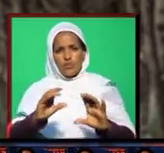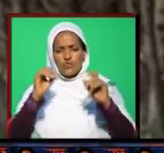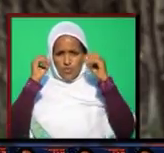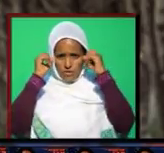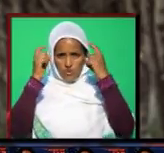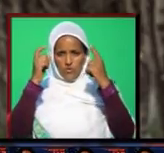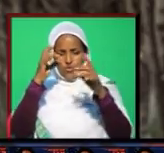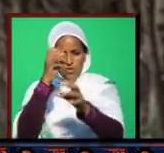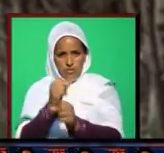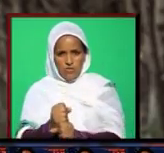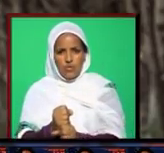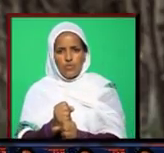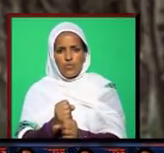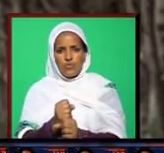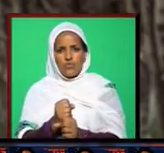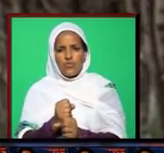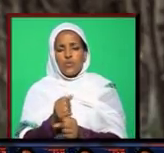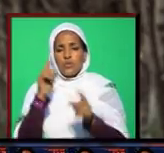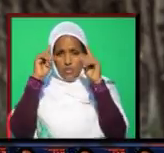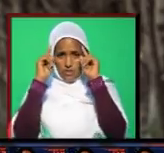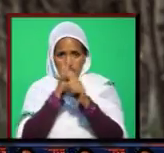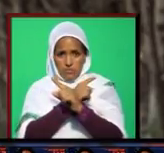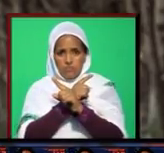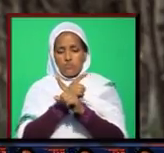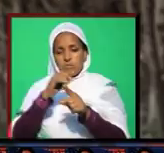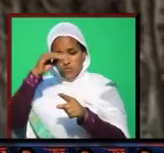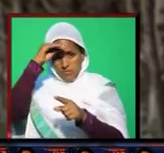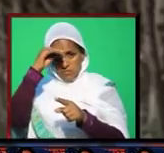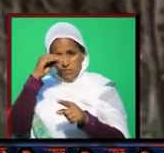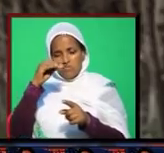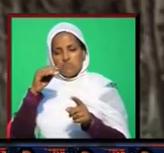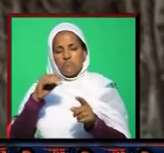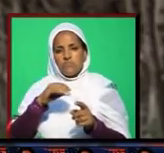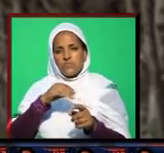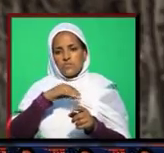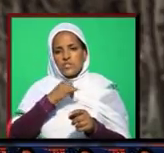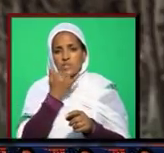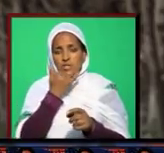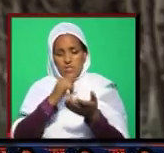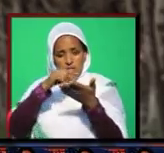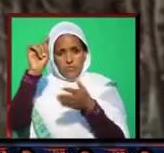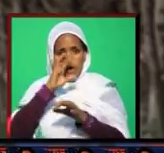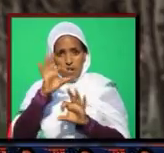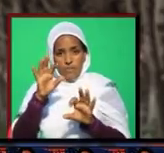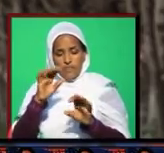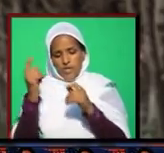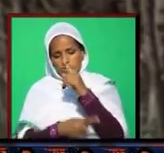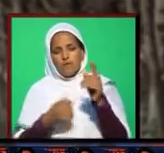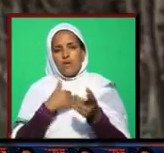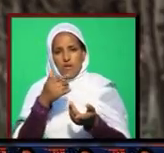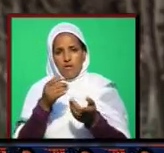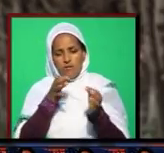ተሳስተውት የነበረ ስህተታቸውን ካላረሙ ቅጣትም እንዳለ አመላክተዋቸዋል በምዕራፍ 15 ማለት ነውና፣ አምስት ቃላት እያለ